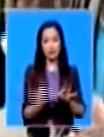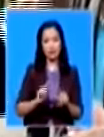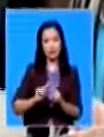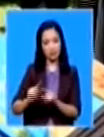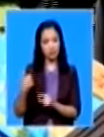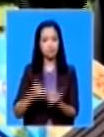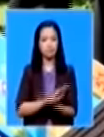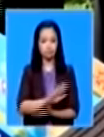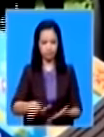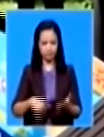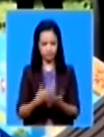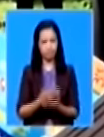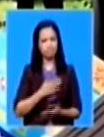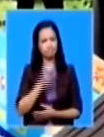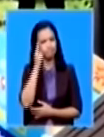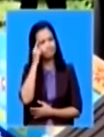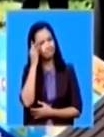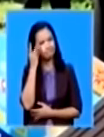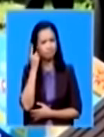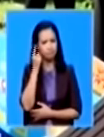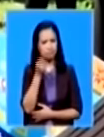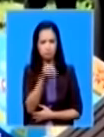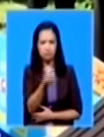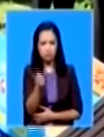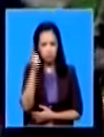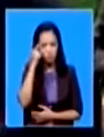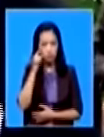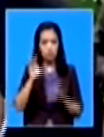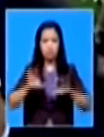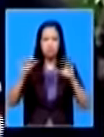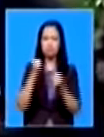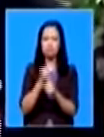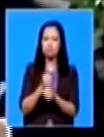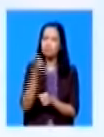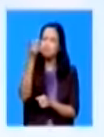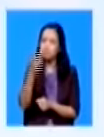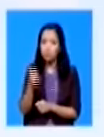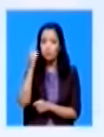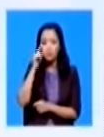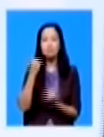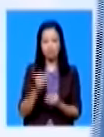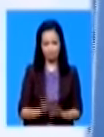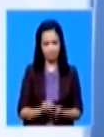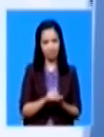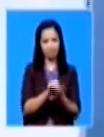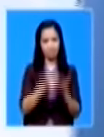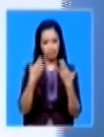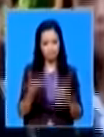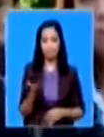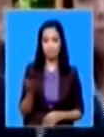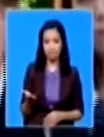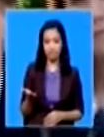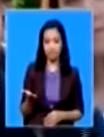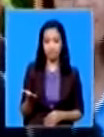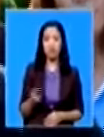ราวนี้ผมก็เป็นกังวลแล้วเอ๊ะแล้วเขาจะรู้การทำงานของรัฐบาลได้อย่างไรวันนี้เราก็เปิดการบริการกับ Channel มาแล้วนะ